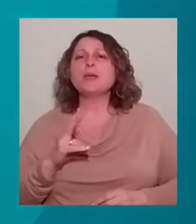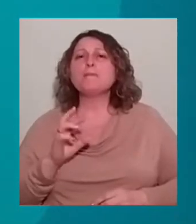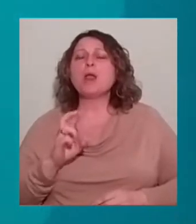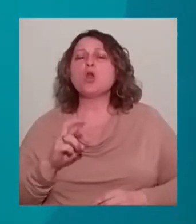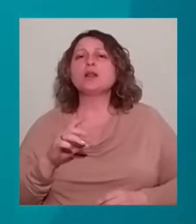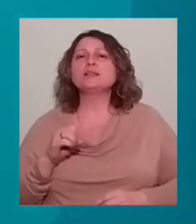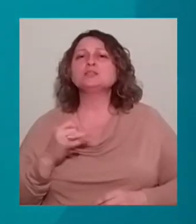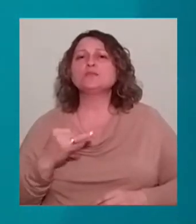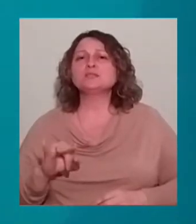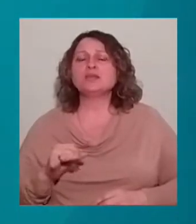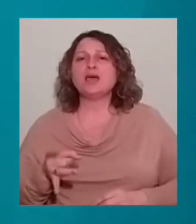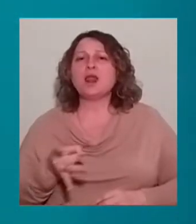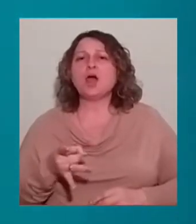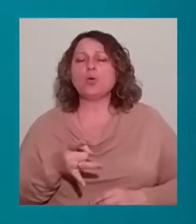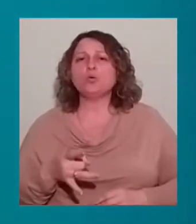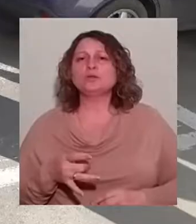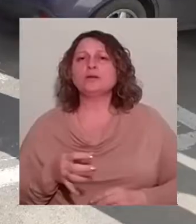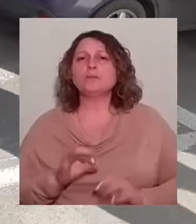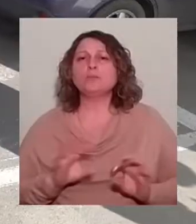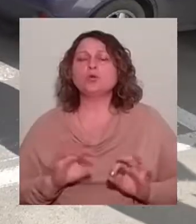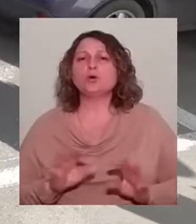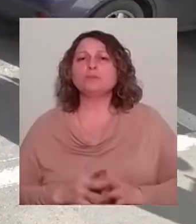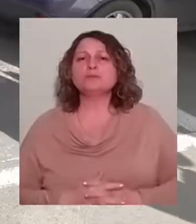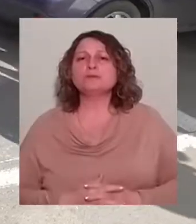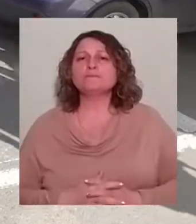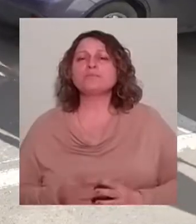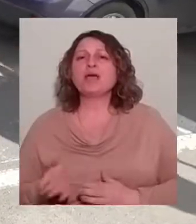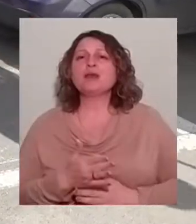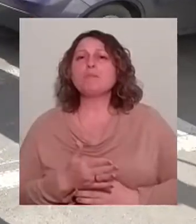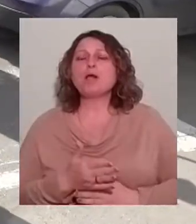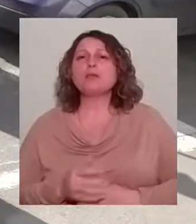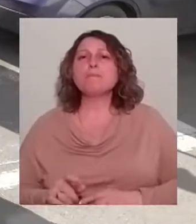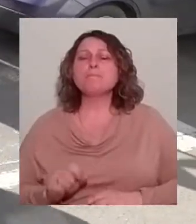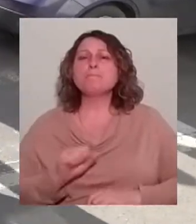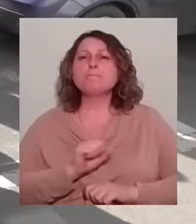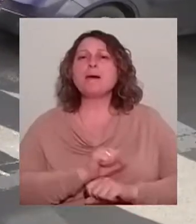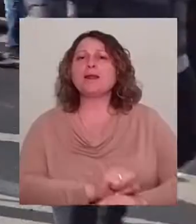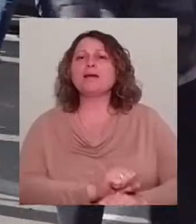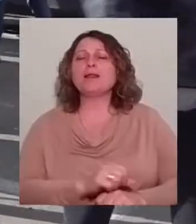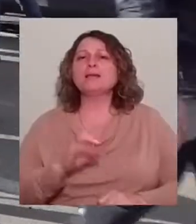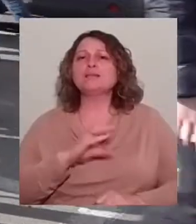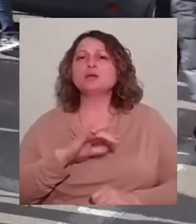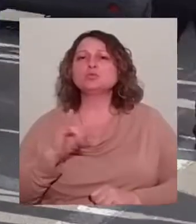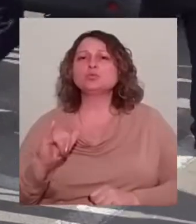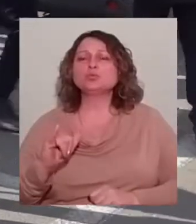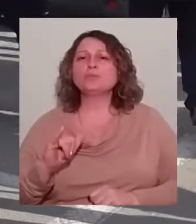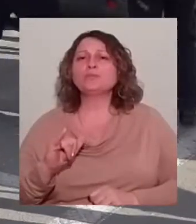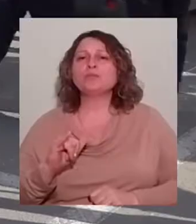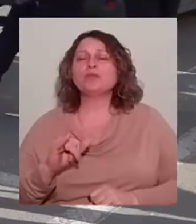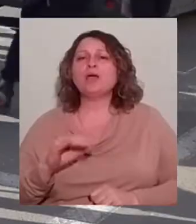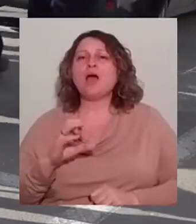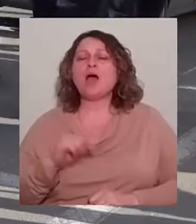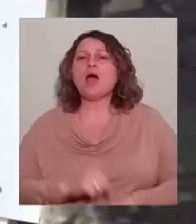районів. Подробиці розповість Юлія Цух. Рибалки перекрили трасу Одеса-Рені в селі Маяки о 10-й годині. На акцію вийшли